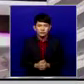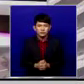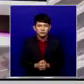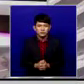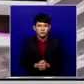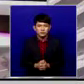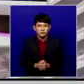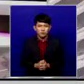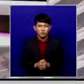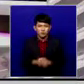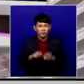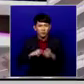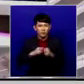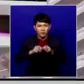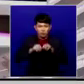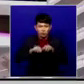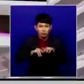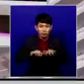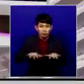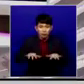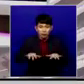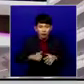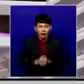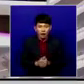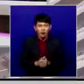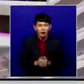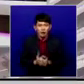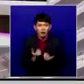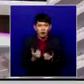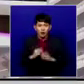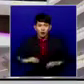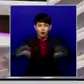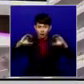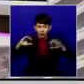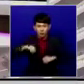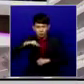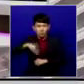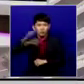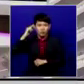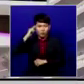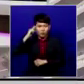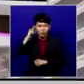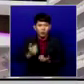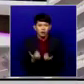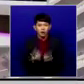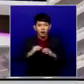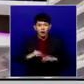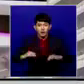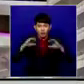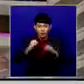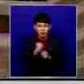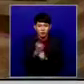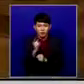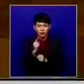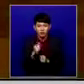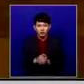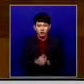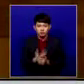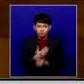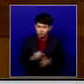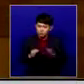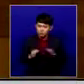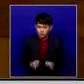เมื่อเกิดเหตุการณ์เช่นนั้นรัฐบาลทราบดีอยู่เลยว่ารัฐบาลเนี่ยไปถึงจุดที่ต้องตัดสินใ